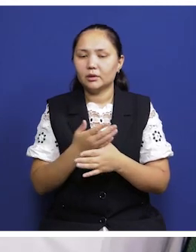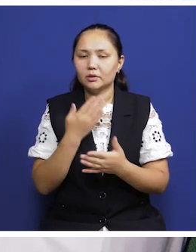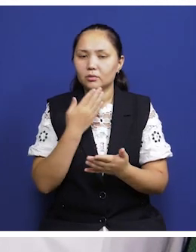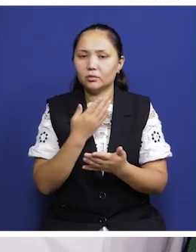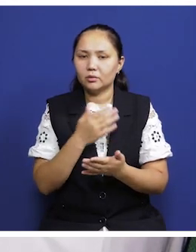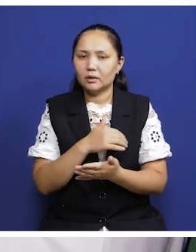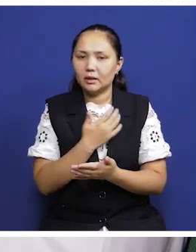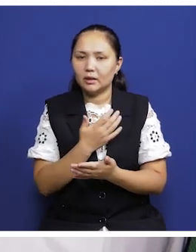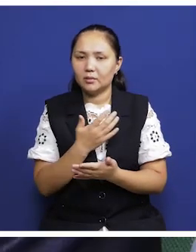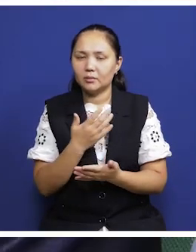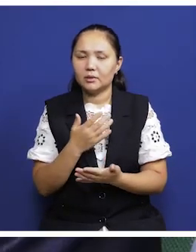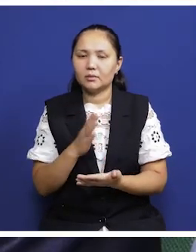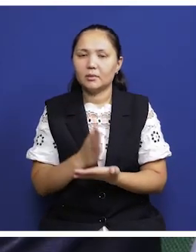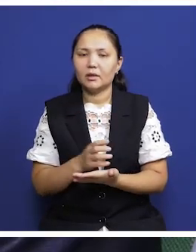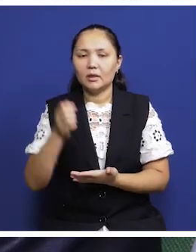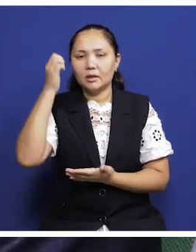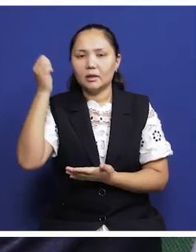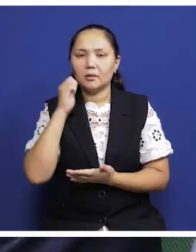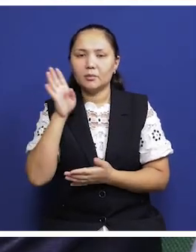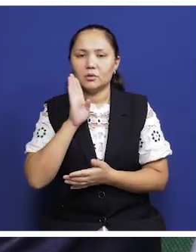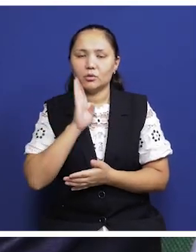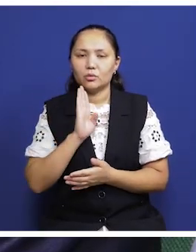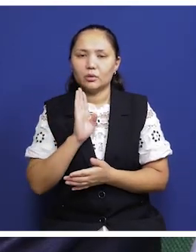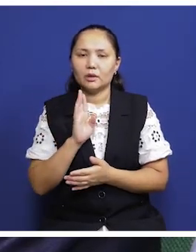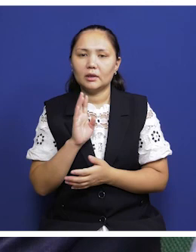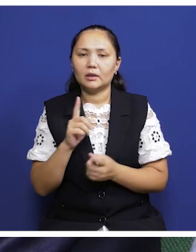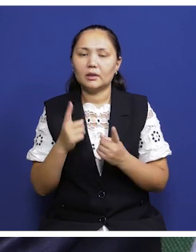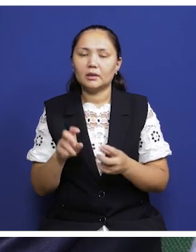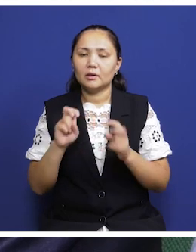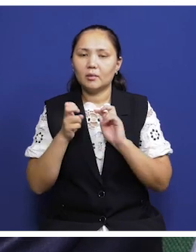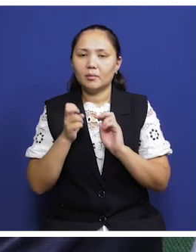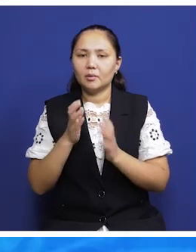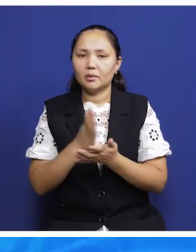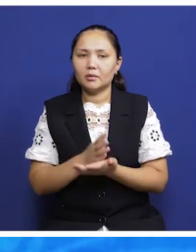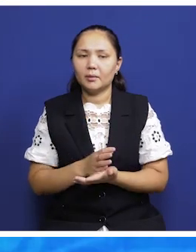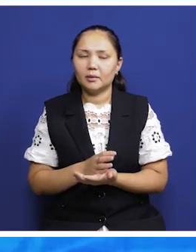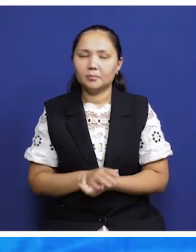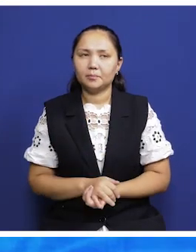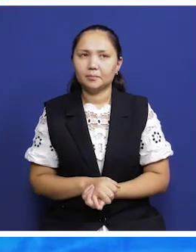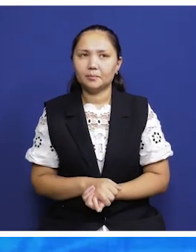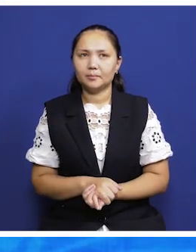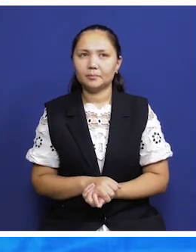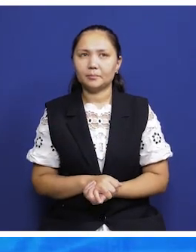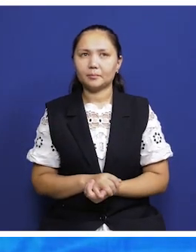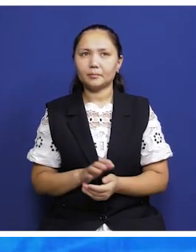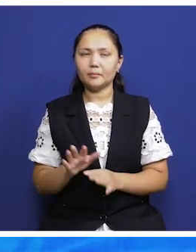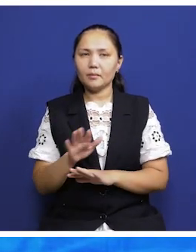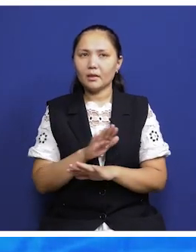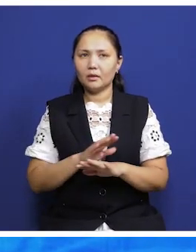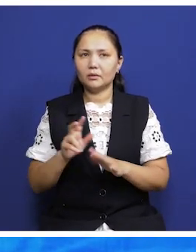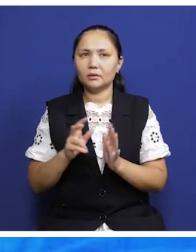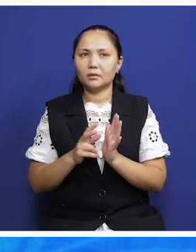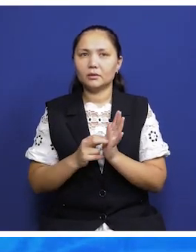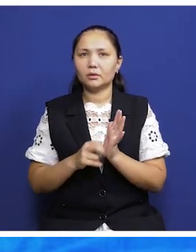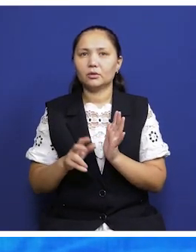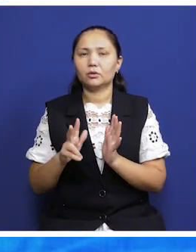рахмет. Рахмет. Ауыз су деген бағана негізгі проблемалардың бірі бізде облыста. Жалпы облысымызда 833